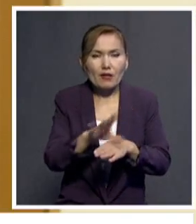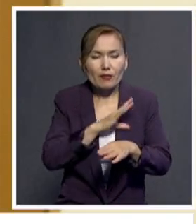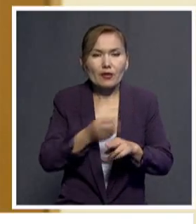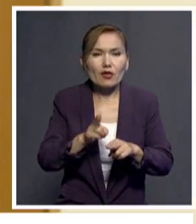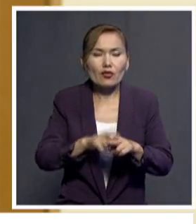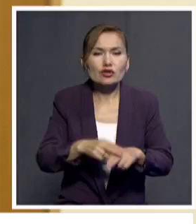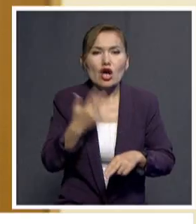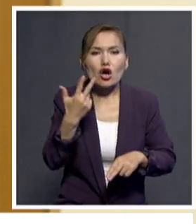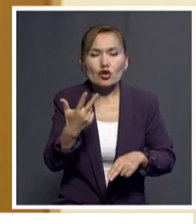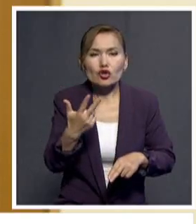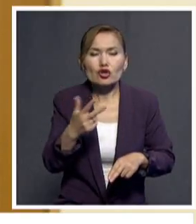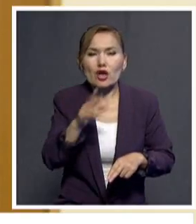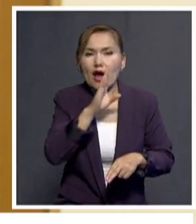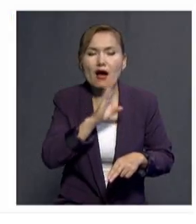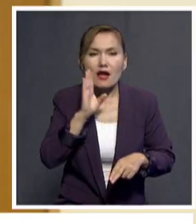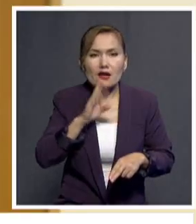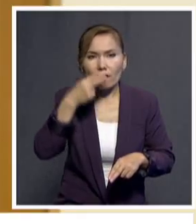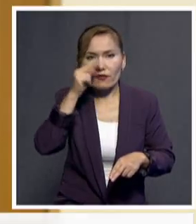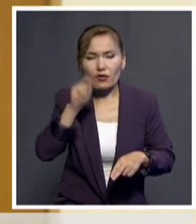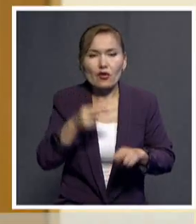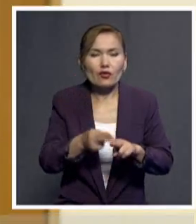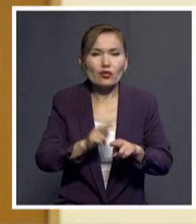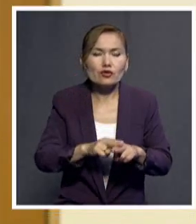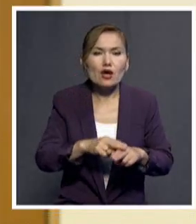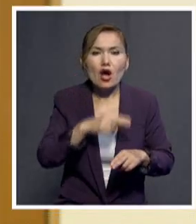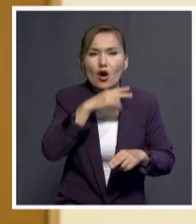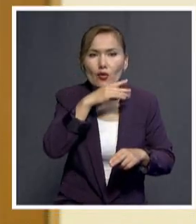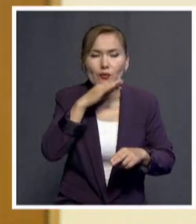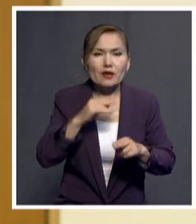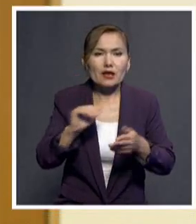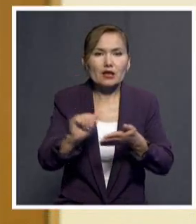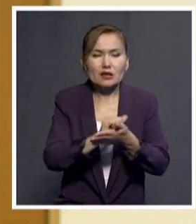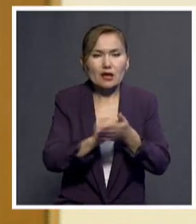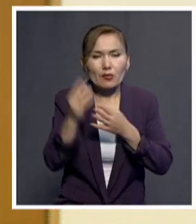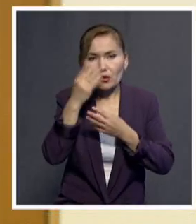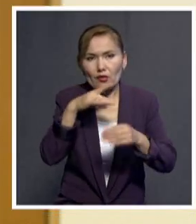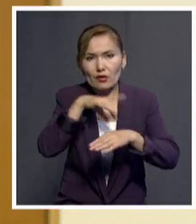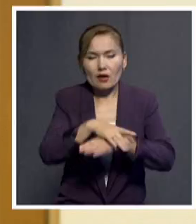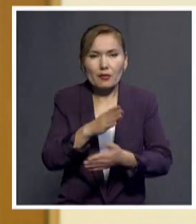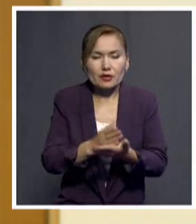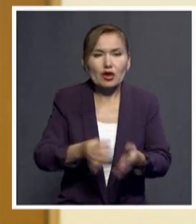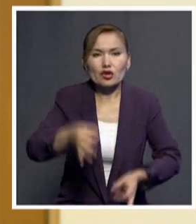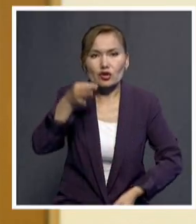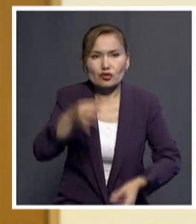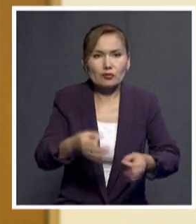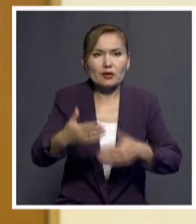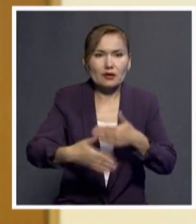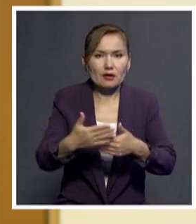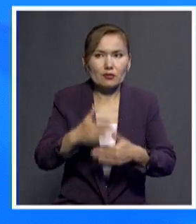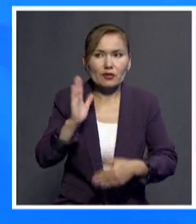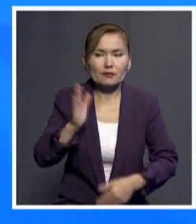болды, Америка Құрама Штаттарында өмір сүріп, жақын арада бірінші сот болады, сол соттың барысында белгілі болады, қандай күдік табылатыны.